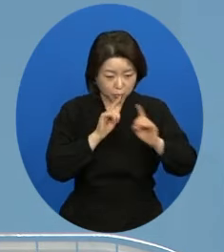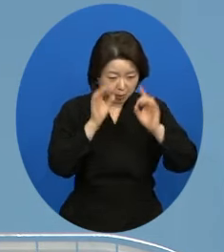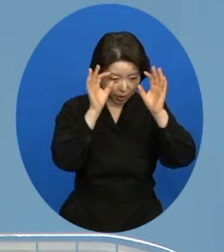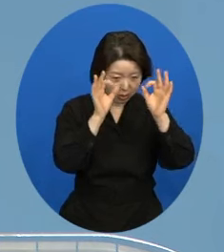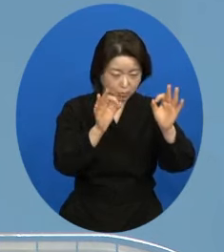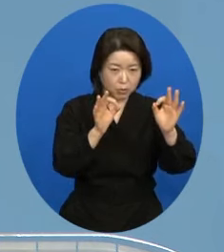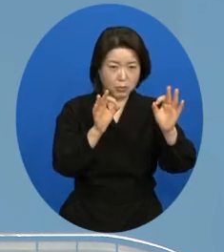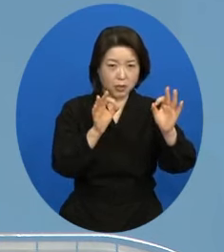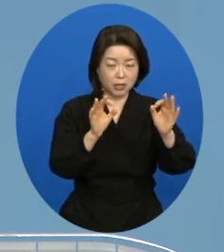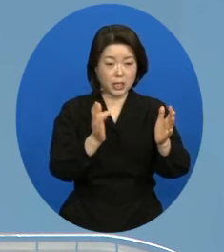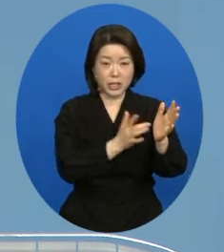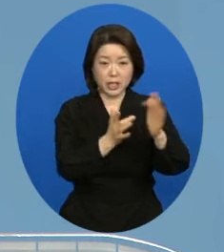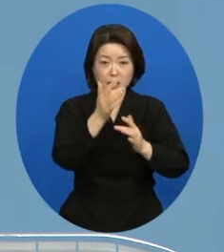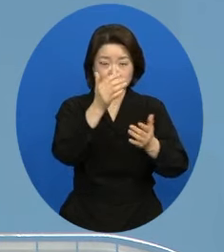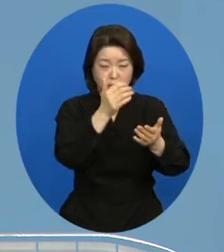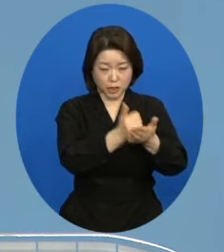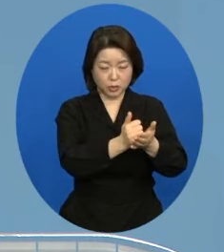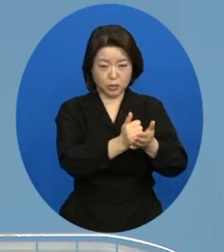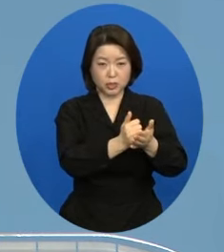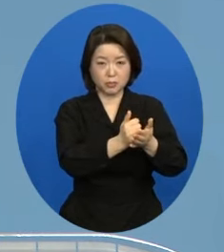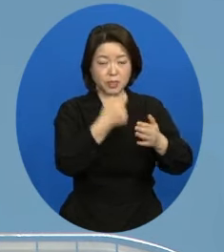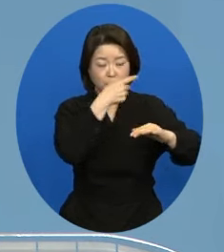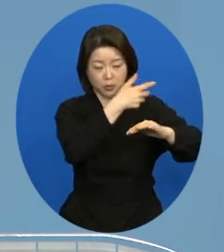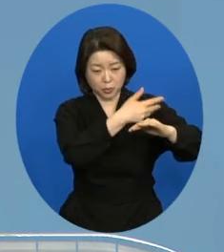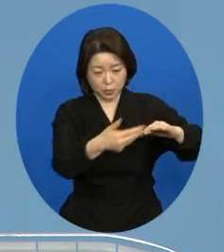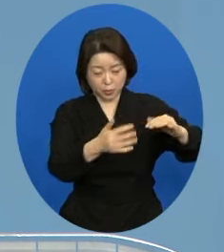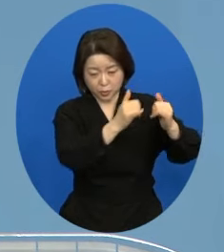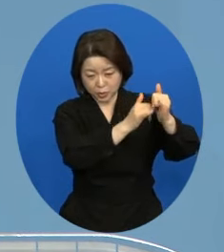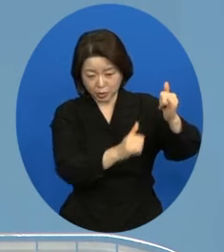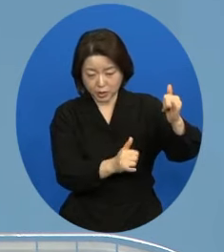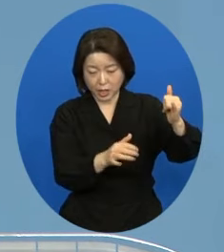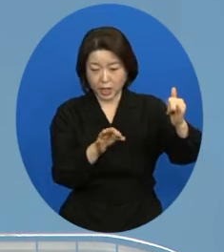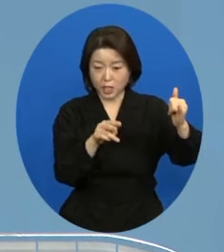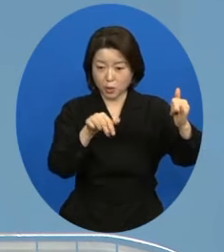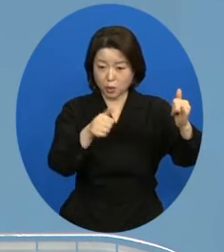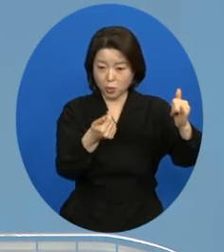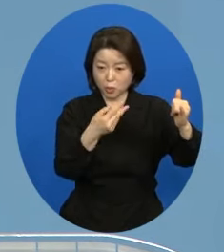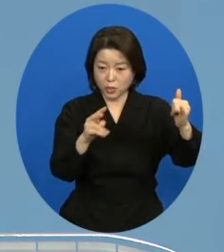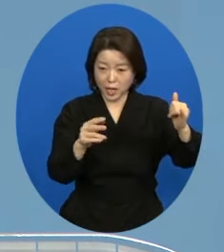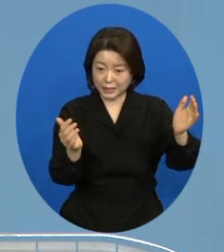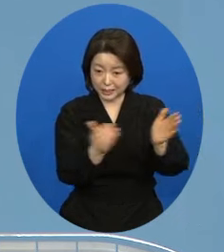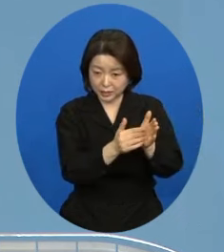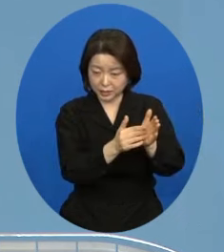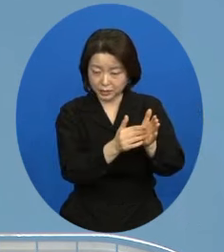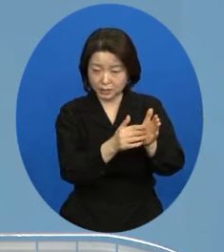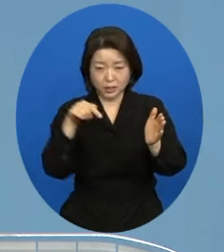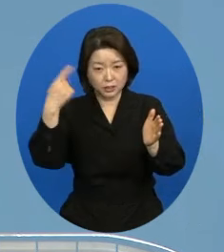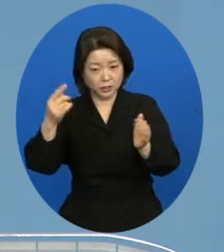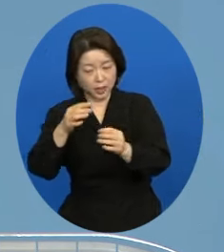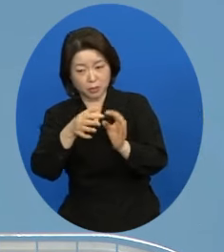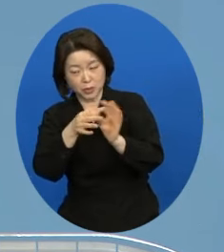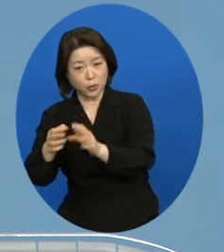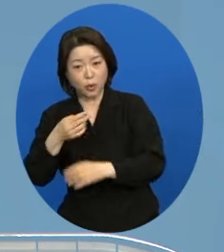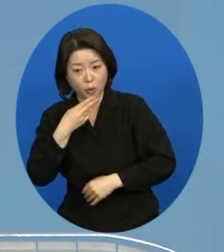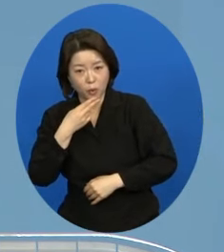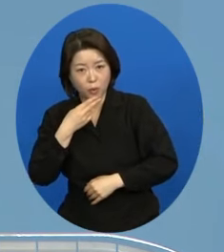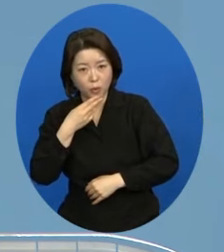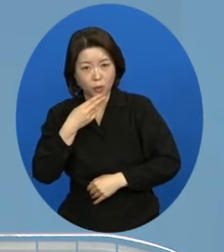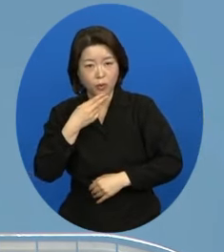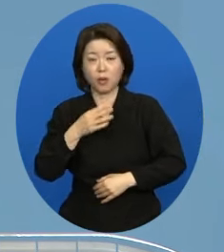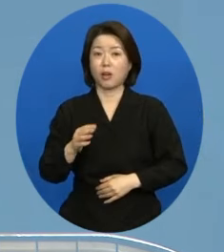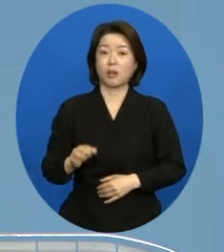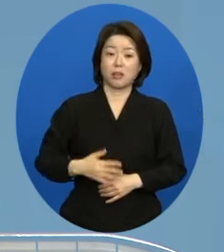그리스도의 계보가 여고냐 끝납니까 아 여고냐 이제 끝이야 아이 취소해 내가 했던 말